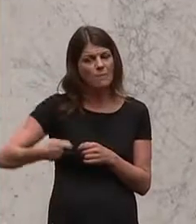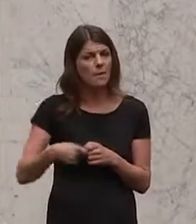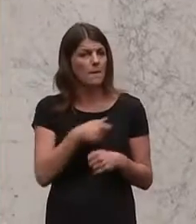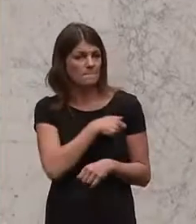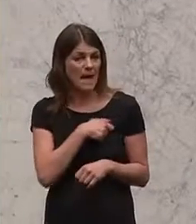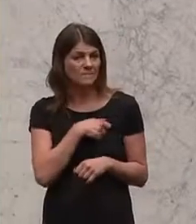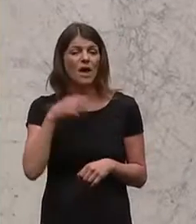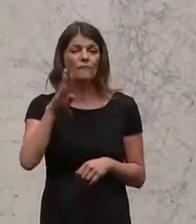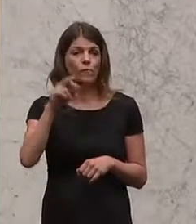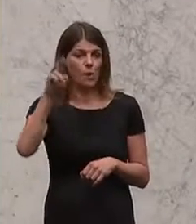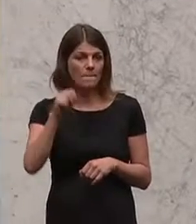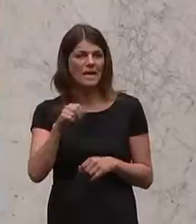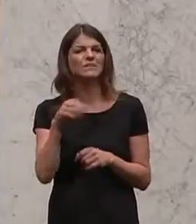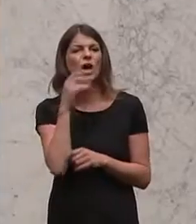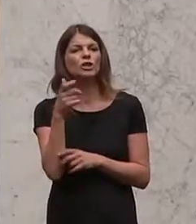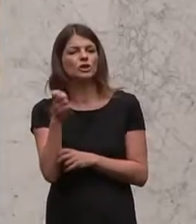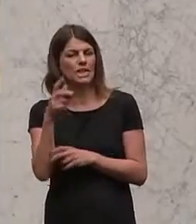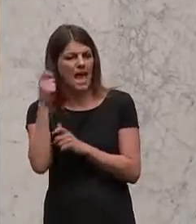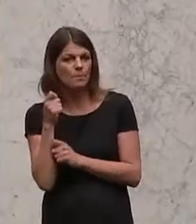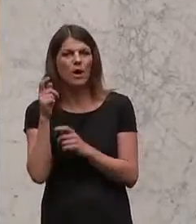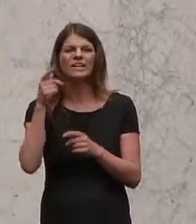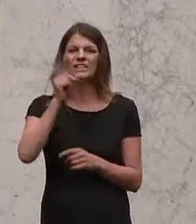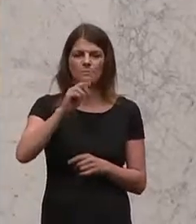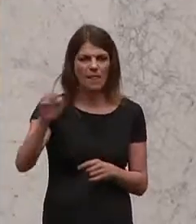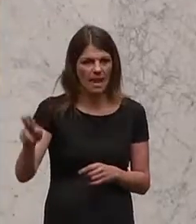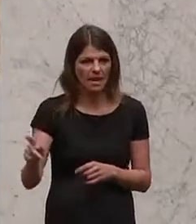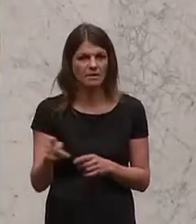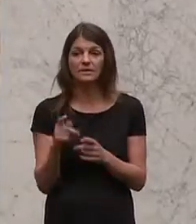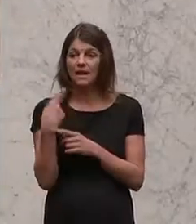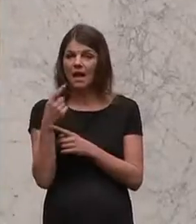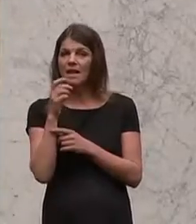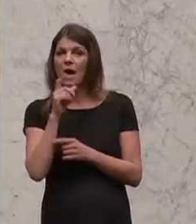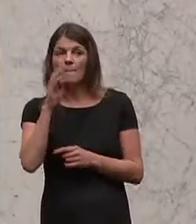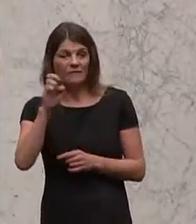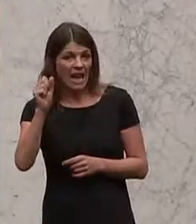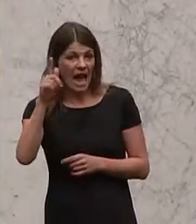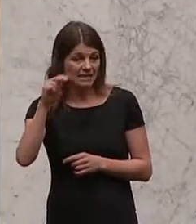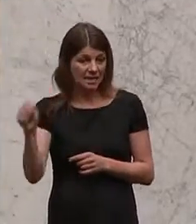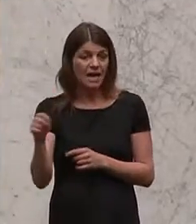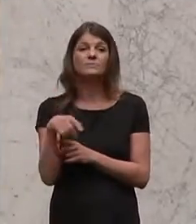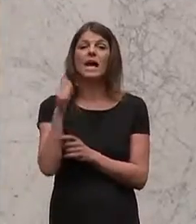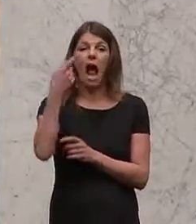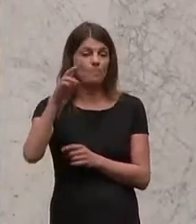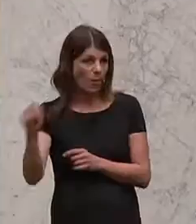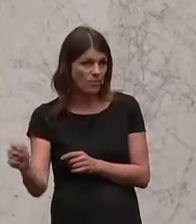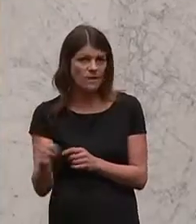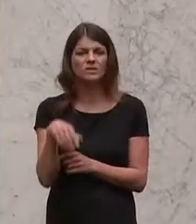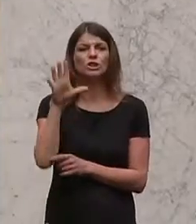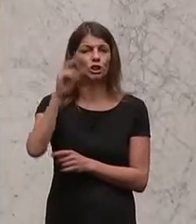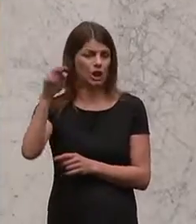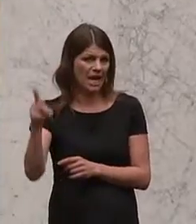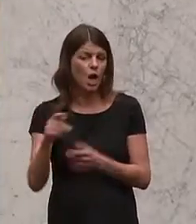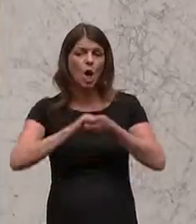den Medien dargestellte Schlankheitsideal nur mehr in einem gewissen, nicht gesundheitsschädigenden Rahmen erlaubt sein.